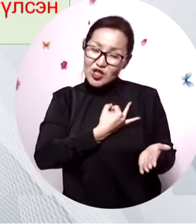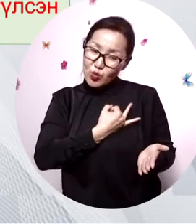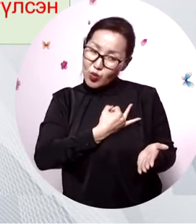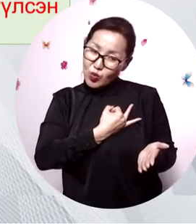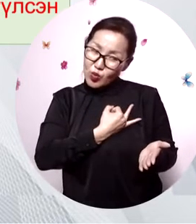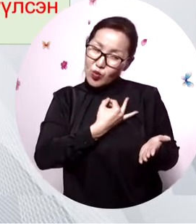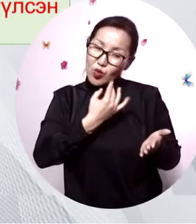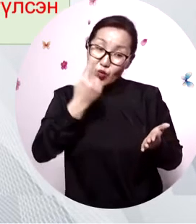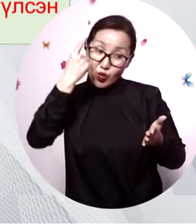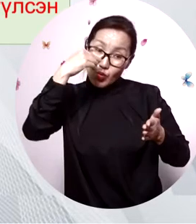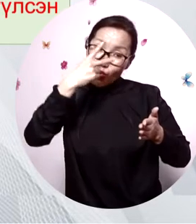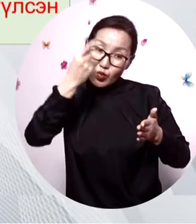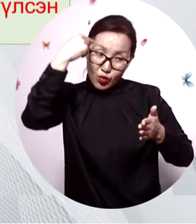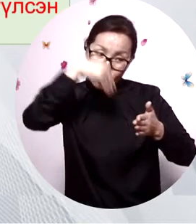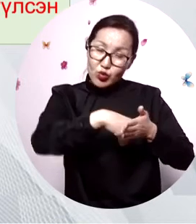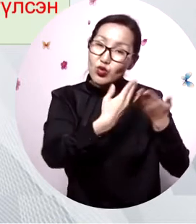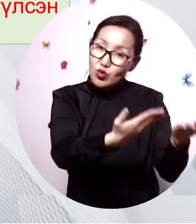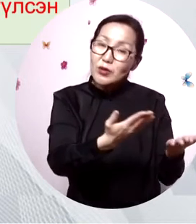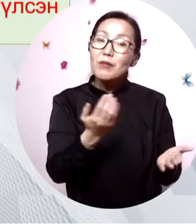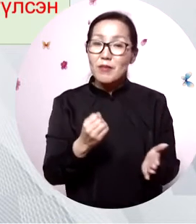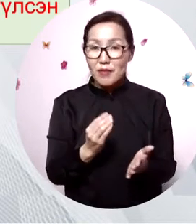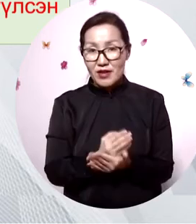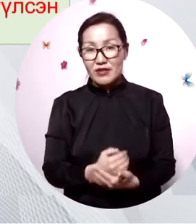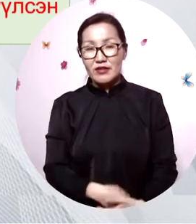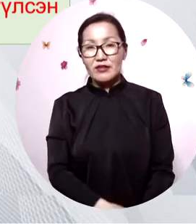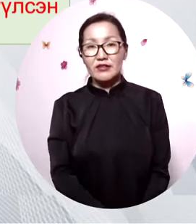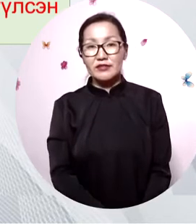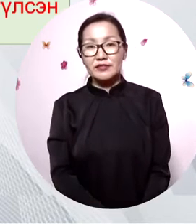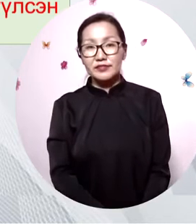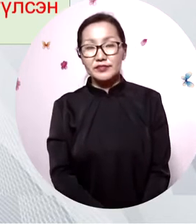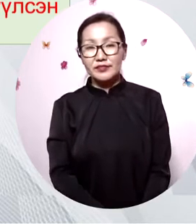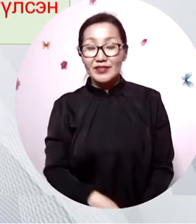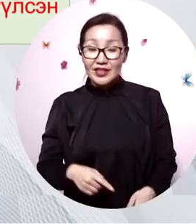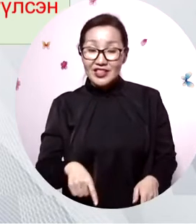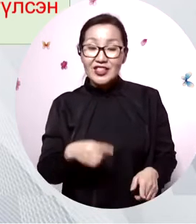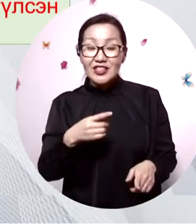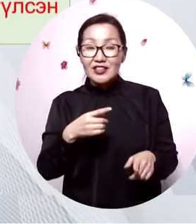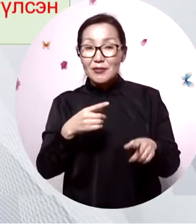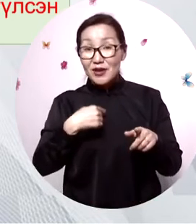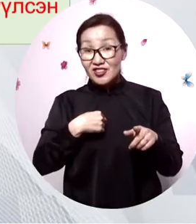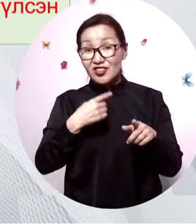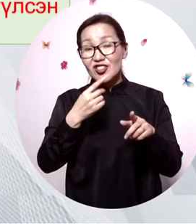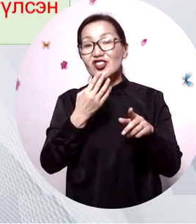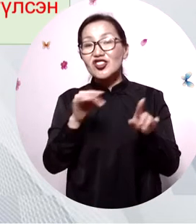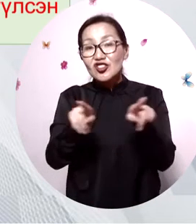байна. За багшны энэ дээр цэнхэр өнгөөр ижил төстэй шинжийг бичсэн байна